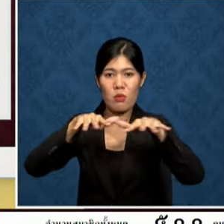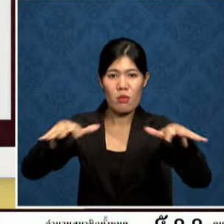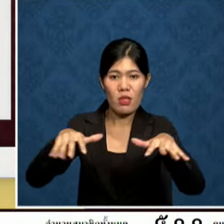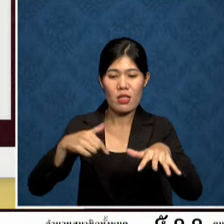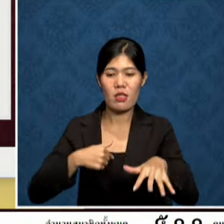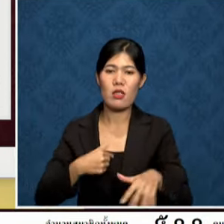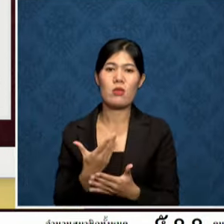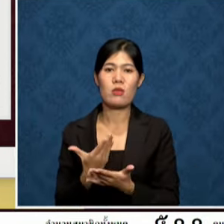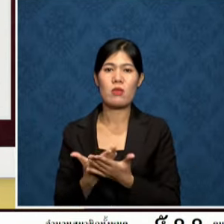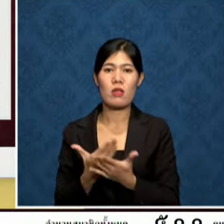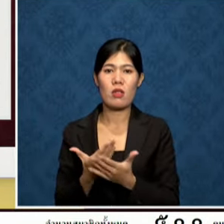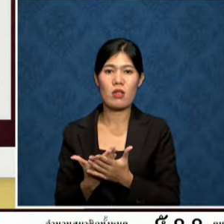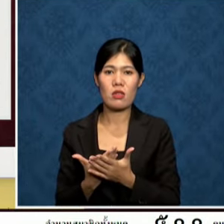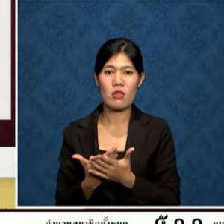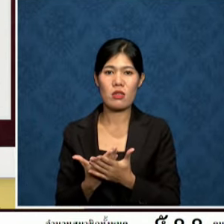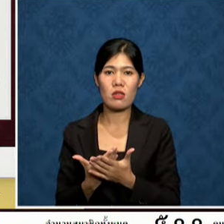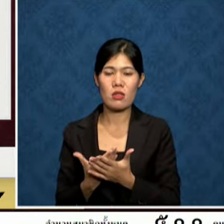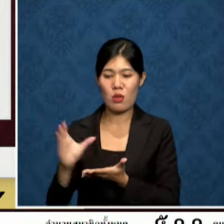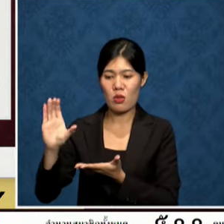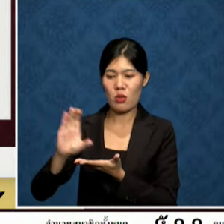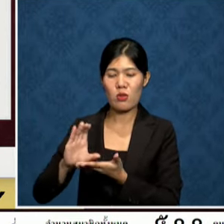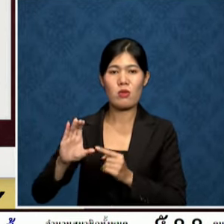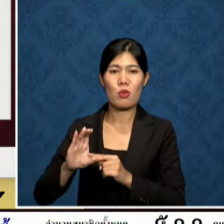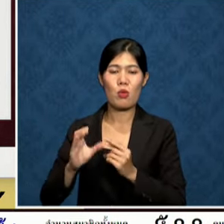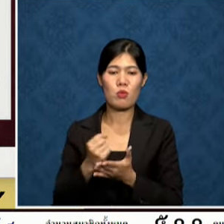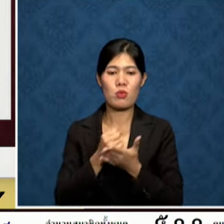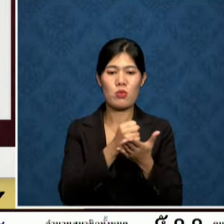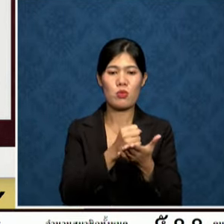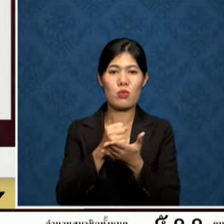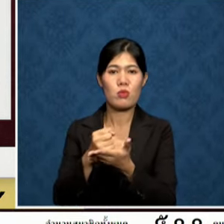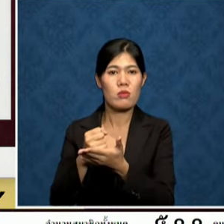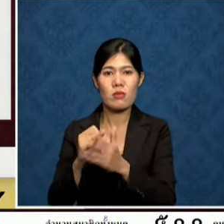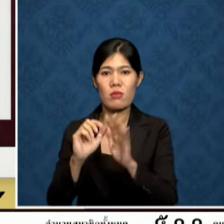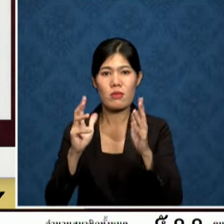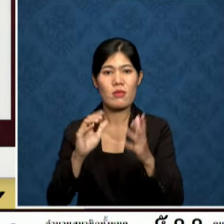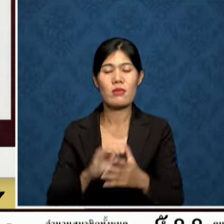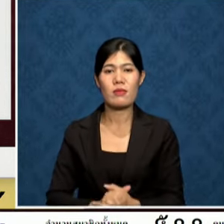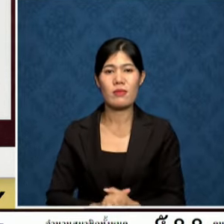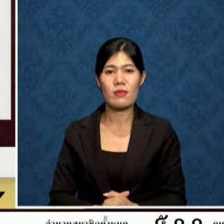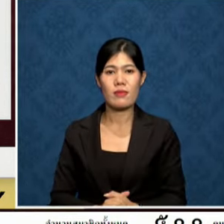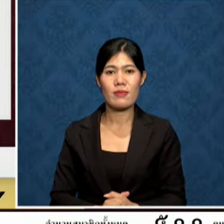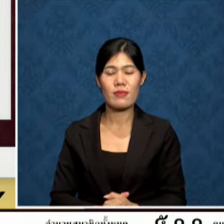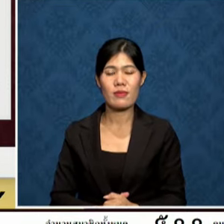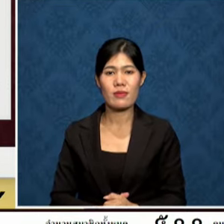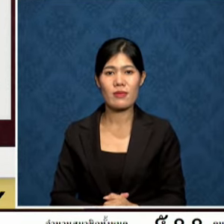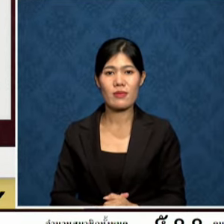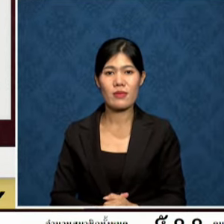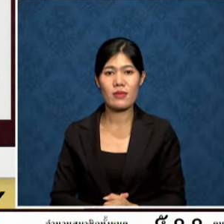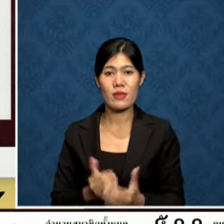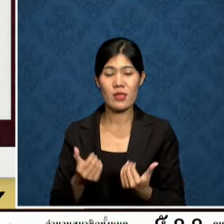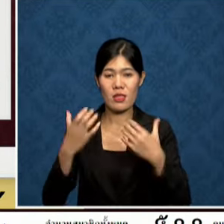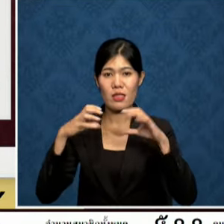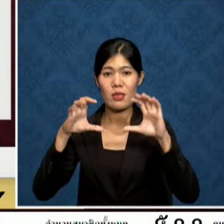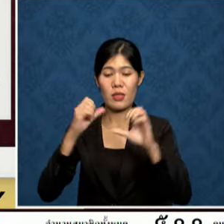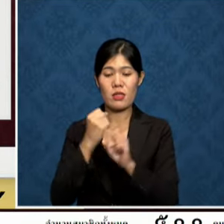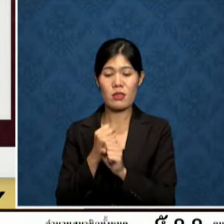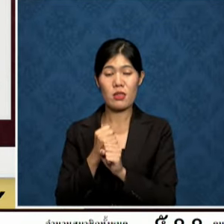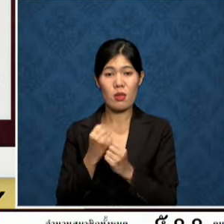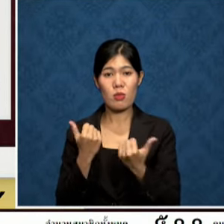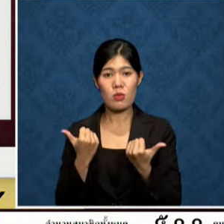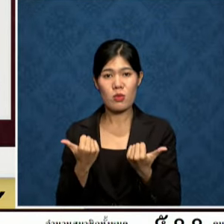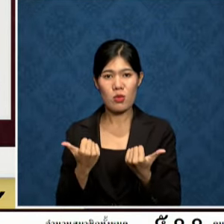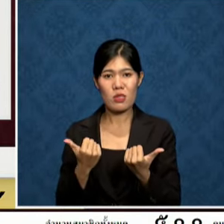เหลือพื้นที่เราจะไม่เหลืองบประมาณที่จะไปรองรับสถานการณ์แบบนั้นได้เลยค่ะที่รัฐบาลกำลังทำก็อยู่ก็